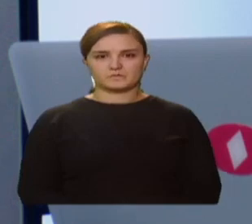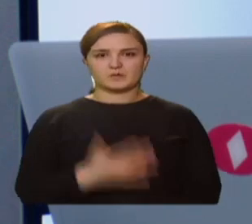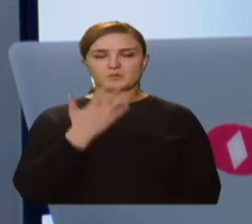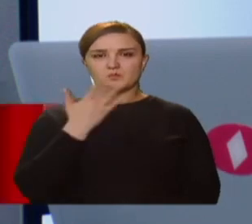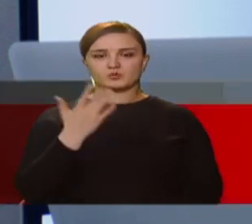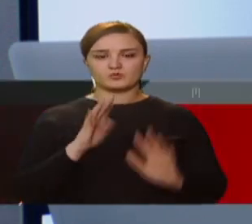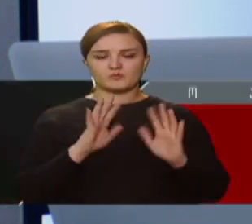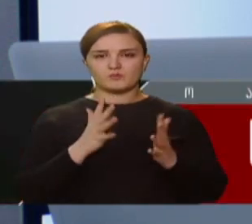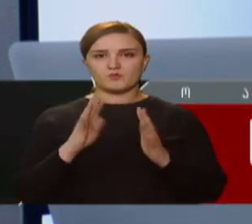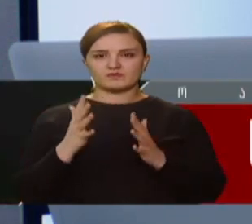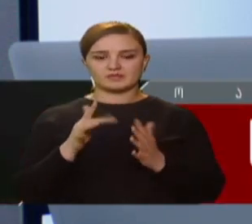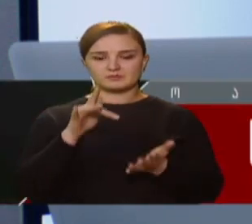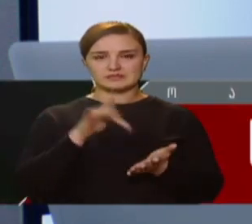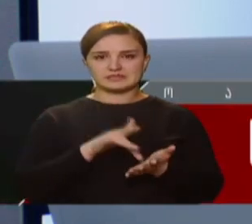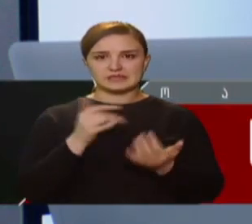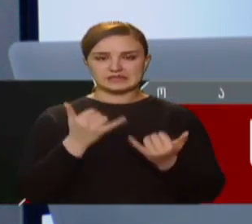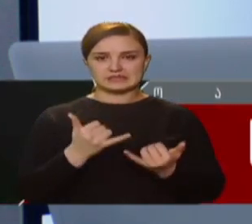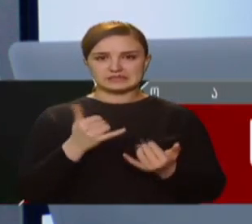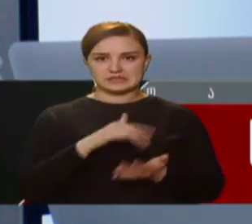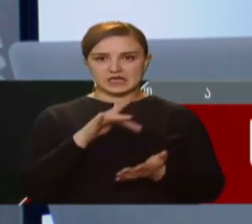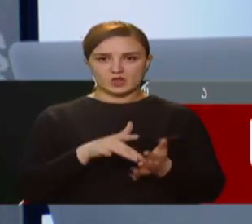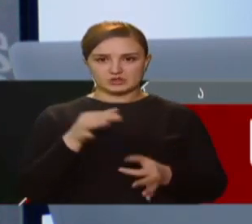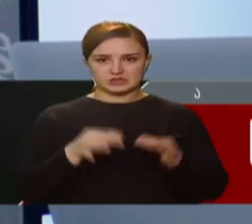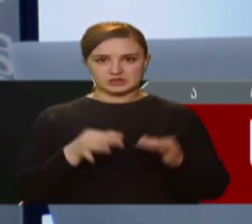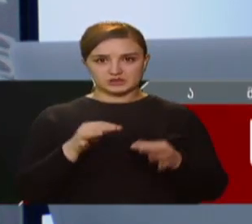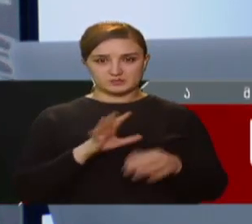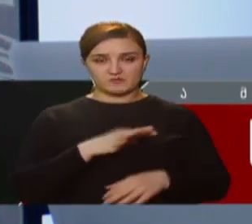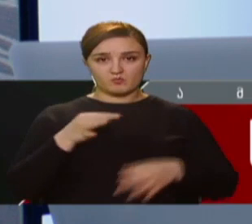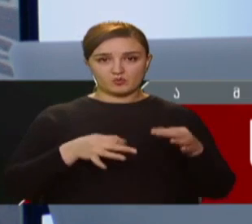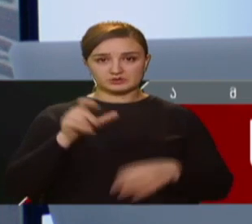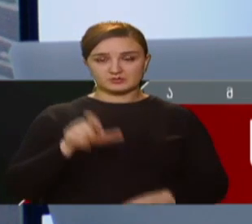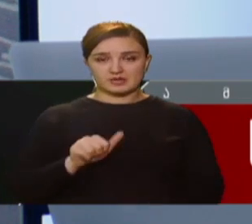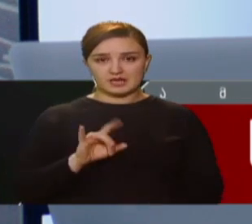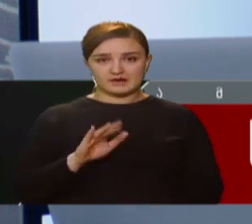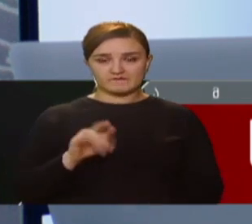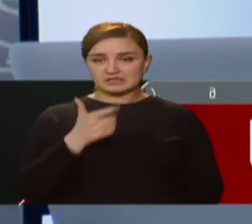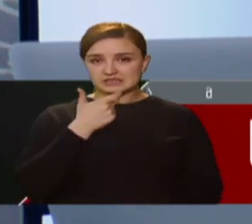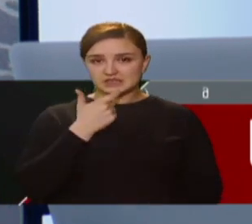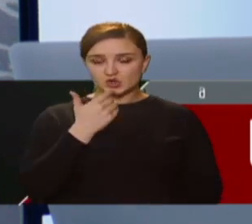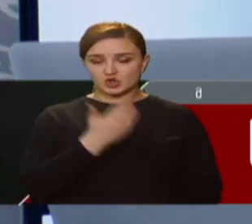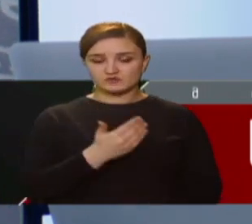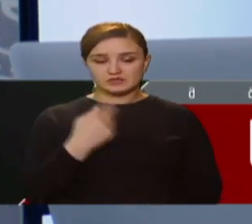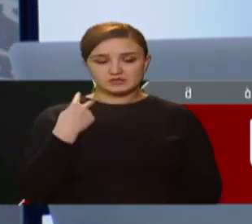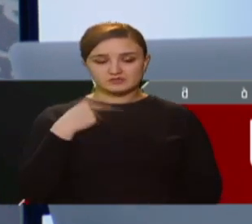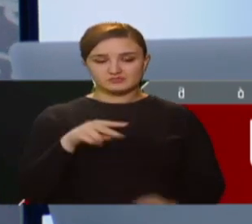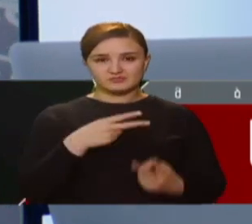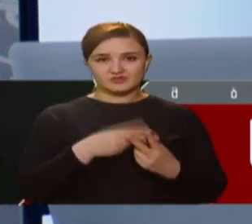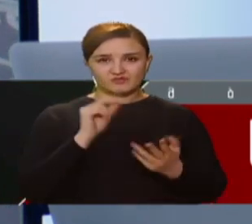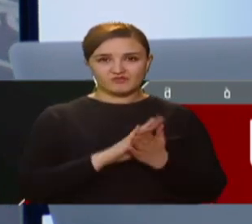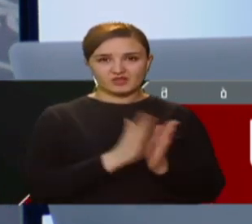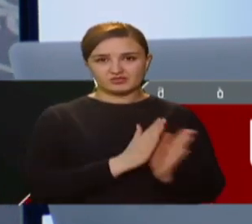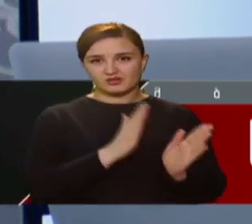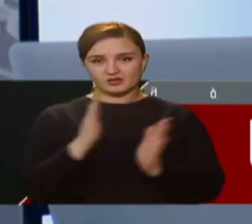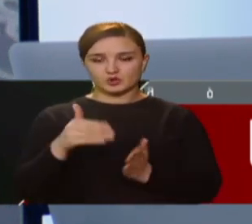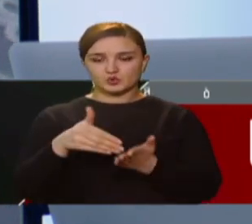Politicori băulene bisepit centrșii, dreșat să calco să samartlo, moixem o samartle Gheorghe Arevadze, Mihail Saakashvili, stui să așchiales cadavre de bisuam, gomlo